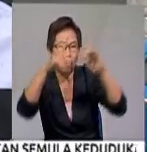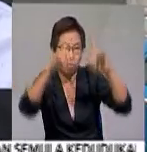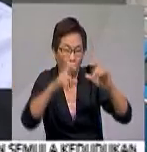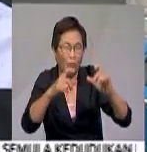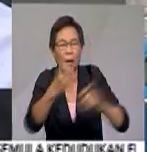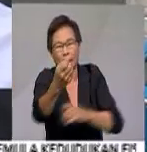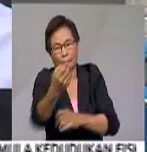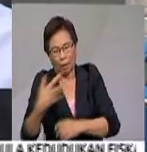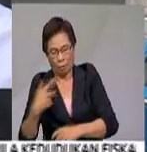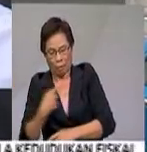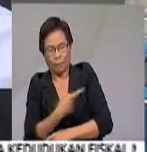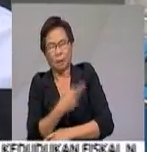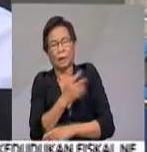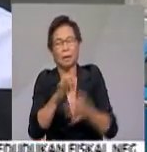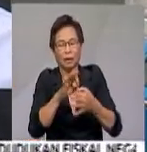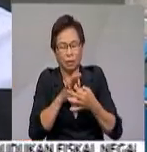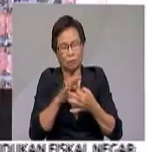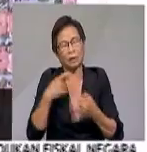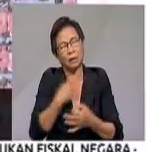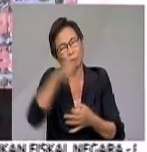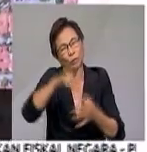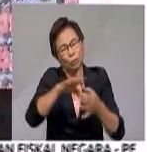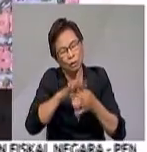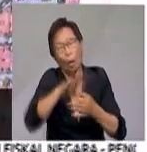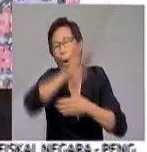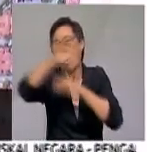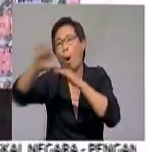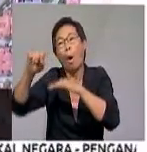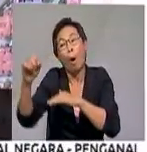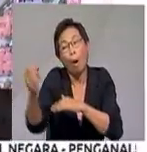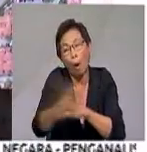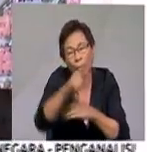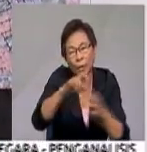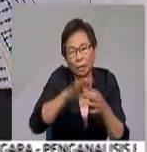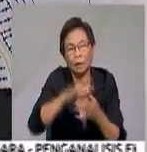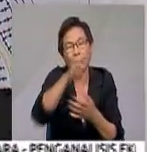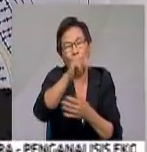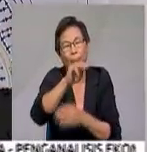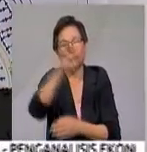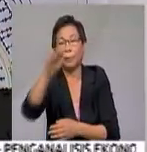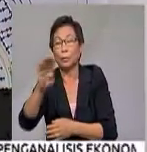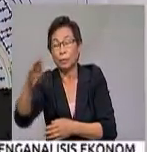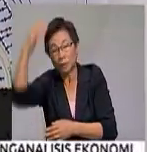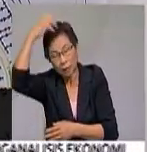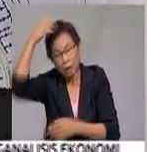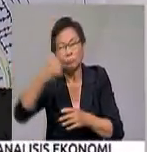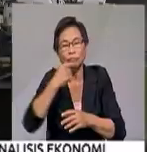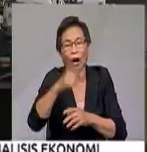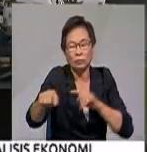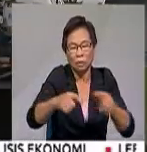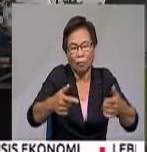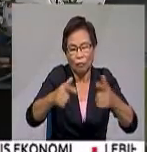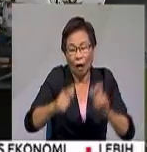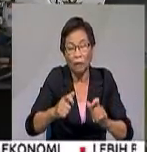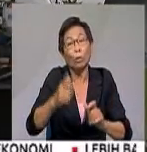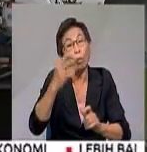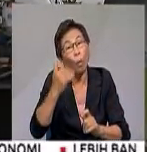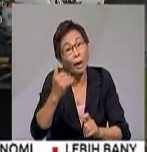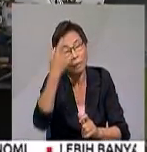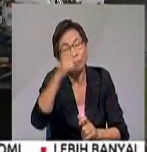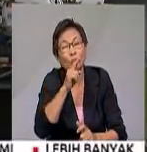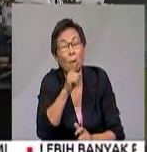kepada kami sebab ini adalah kerjasama semua pihak. Menteri Besar Selangor telah mengarahkan tindakan segera diambil